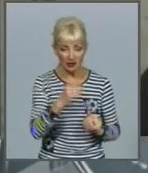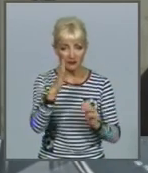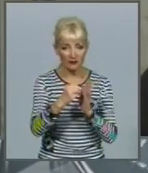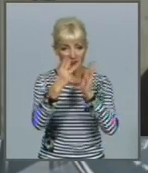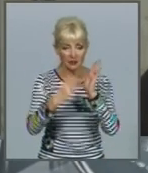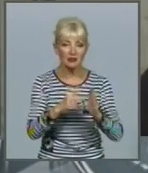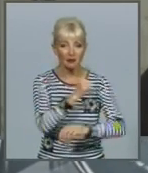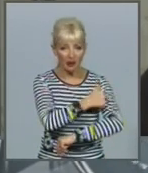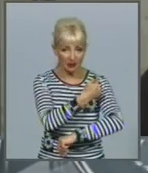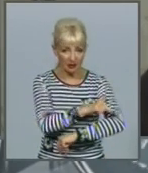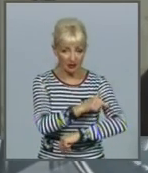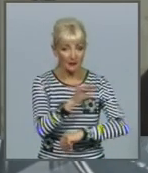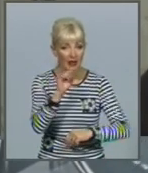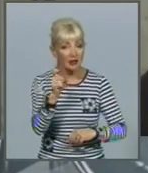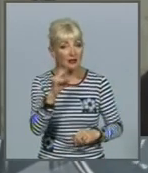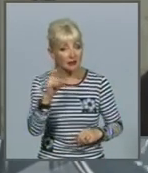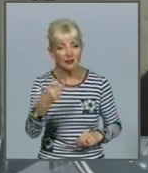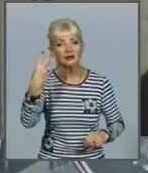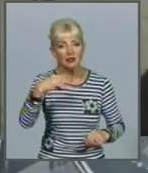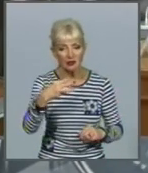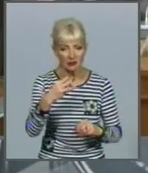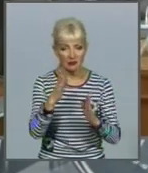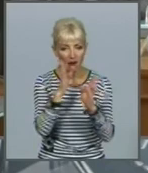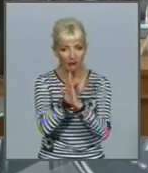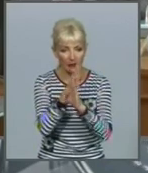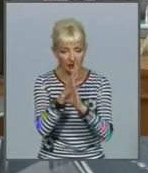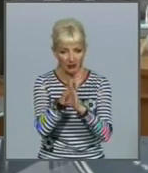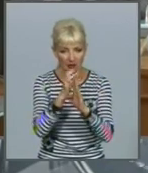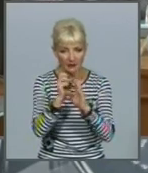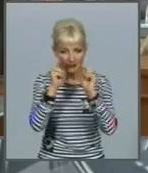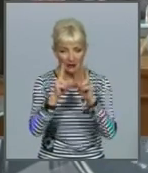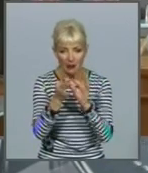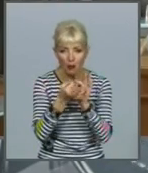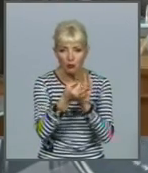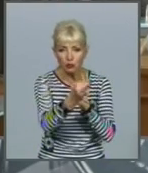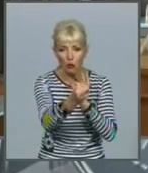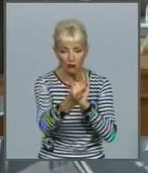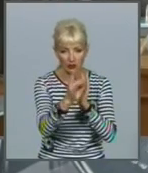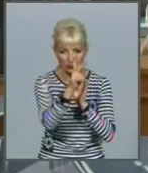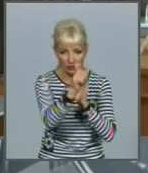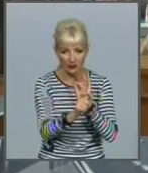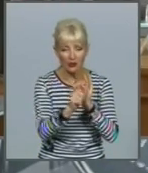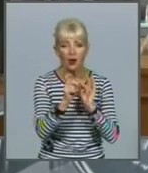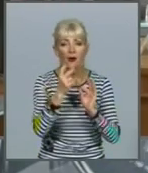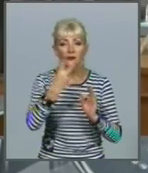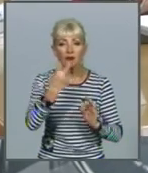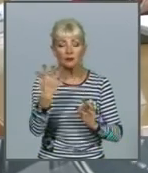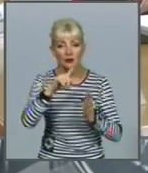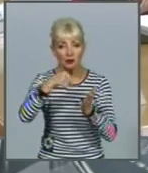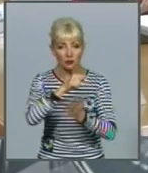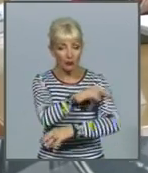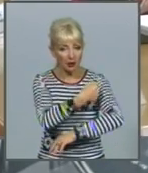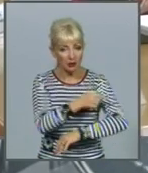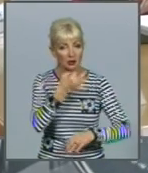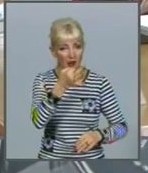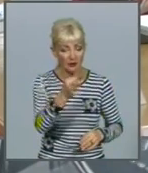них 30 кисневі, проведений кисневий провід. 25-й міській лікарні, додає Світлана Горбунова-Грубан, створено